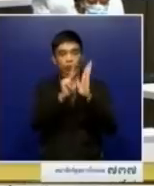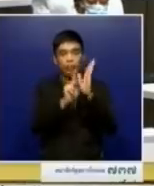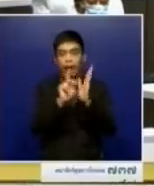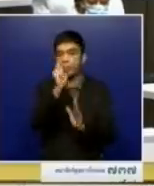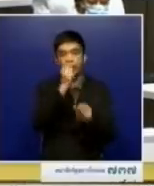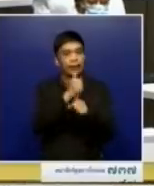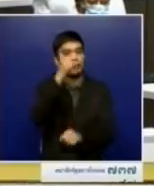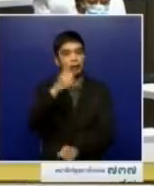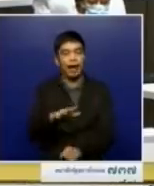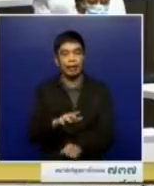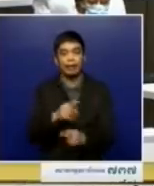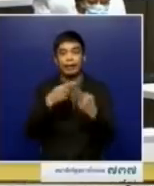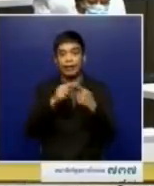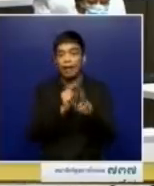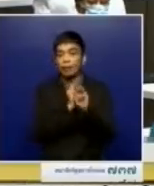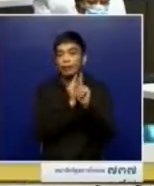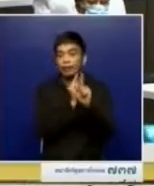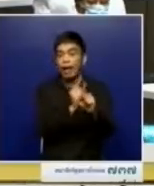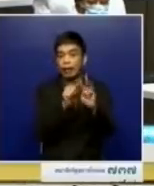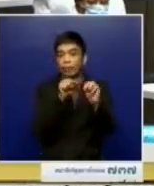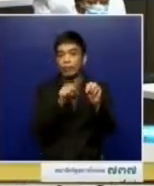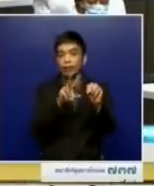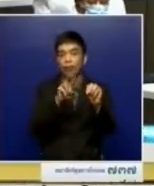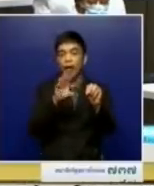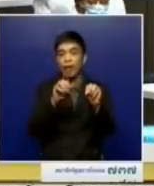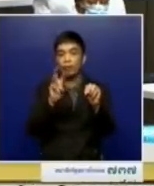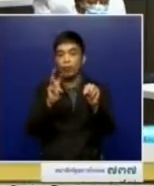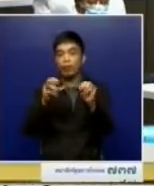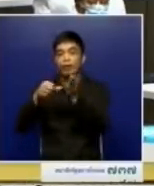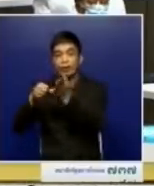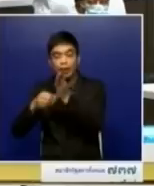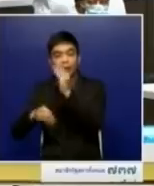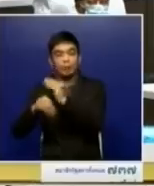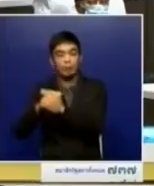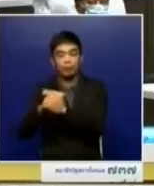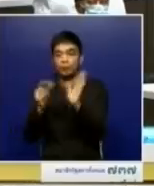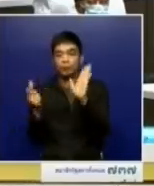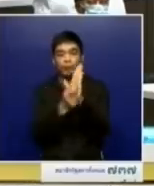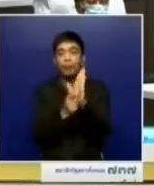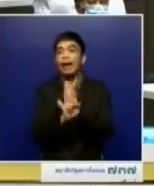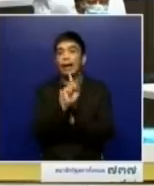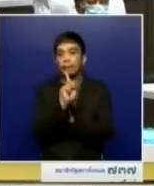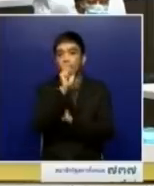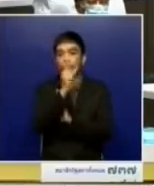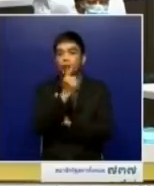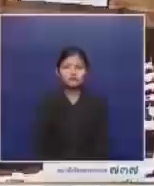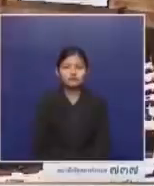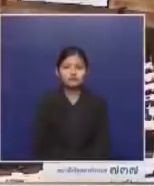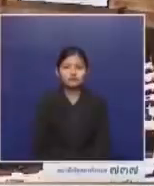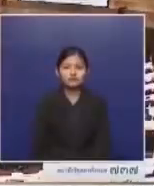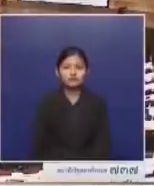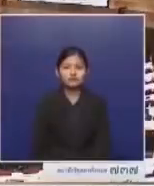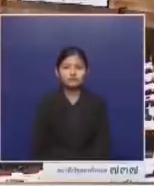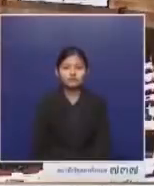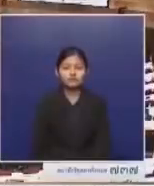นั้นคนที่เคยสนับสนุนการเรียกร้องประชาธิปไตยมีแต่จะมากขึ้นคนรุ่นใหม่สนับสนุนความคิดใหม่แบบผู้ชุมนุมม